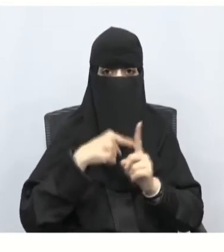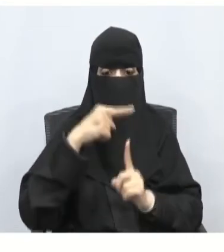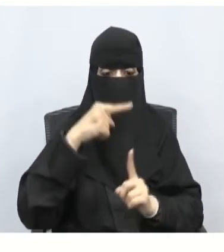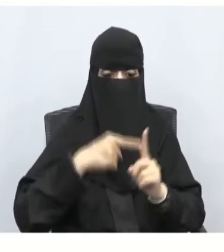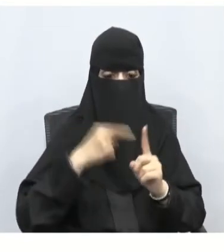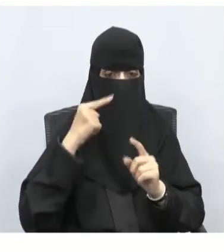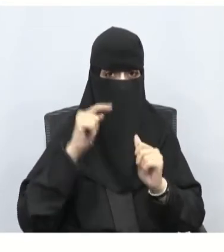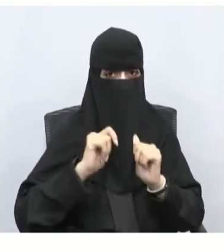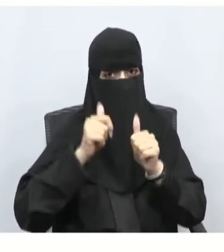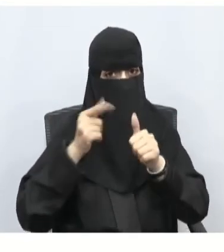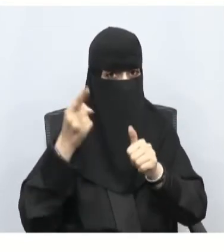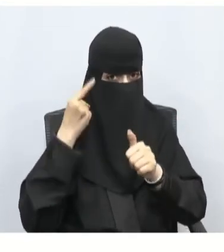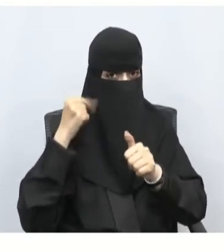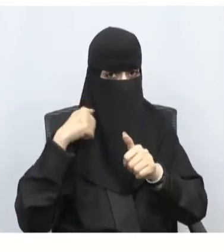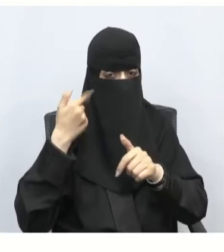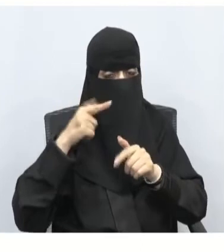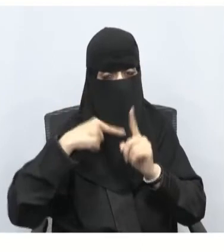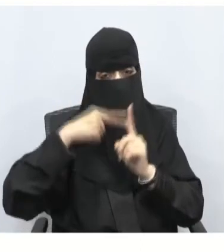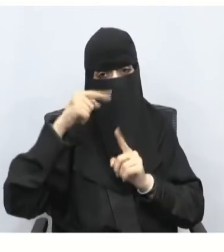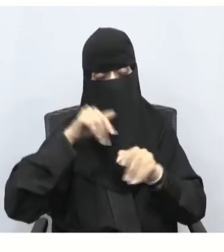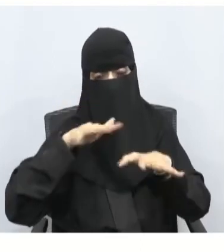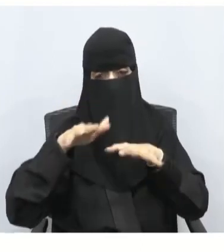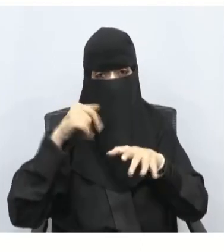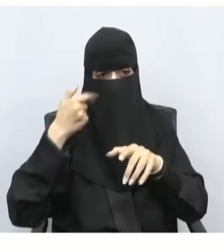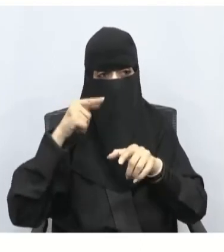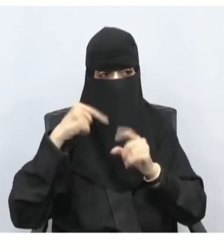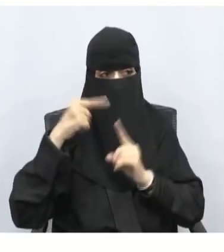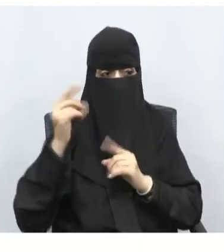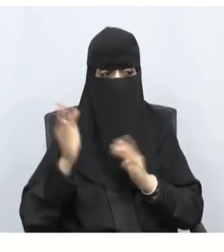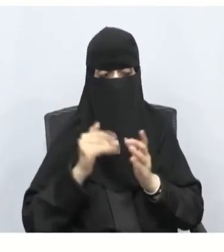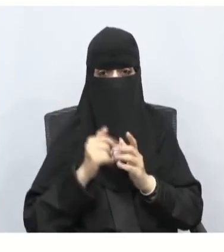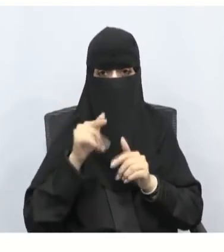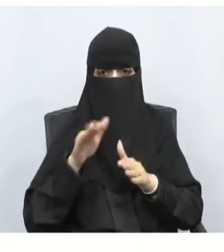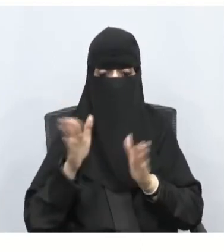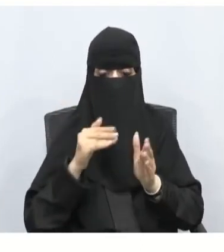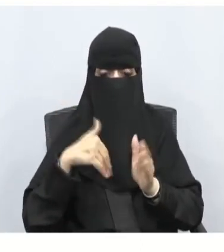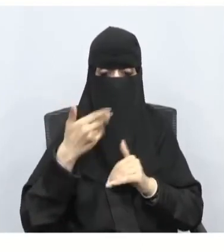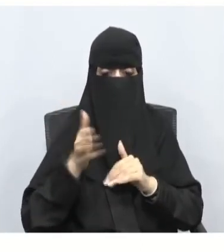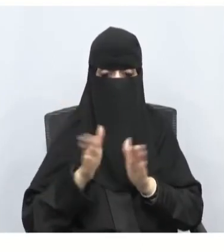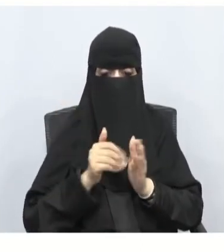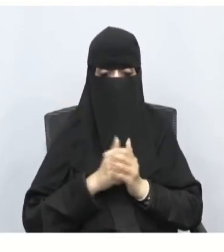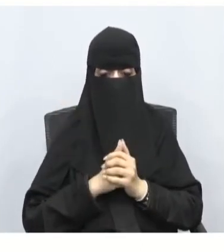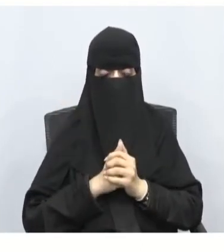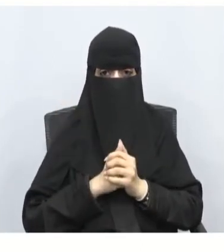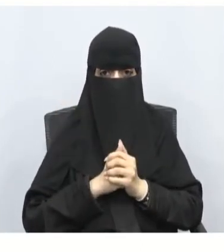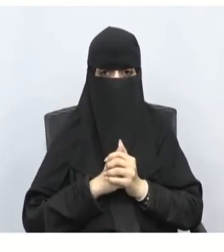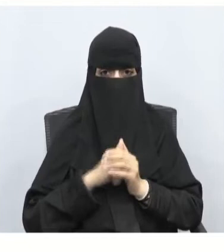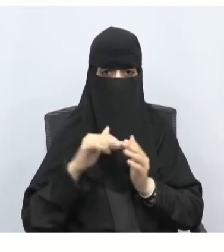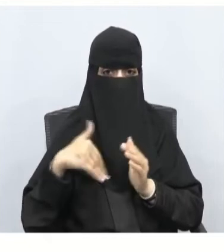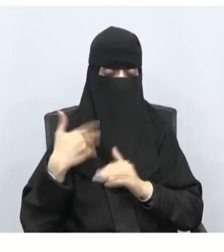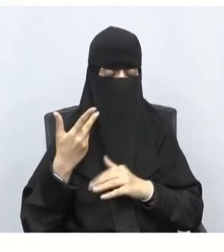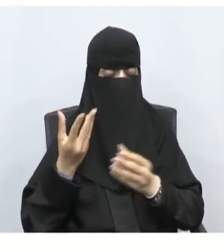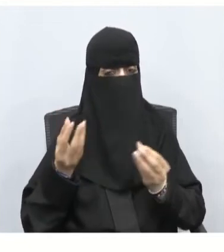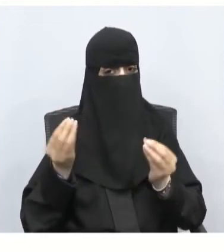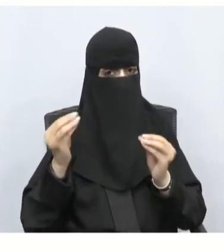المدى لبعض الأدوات أو الأجهزة وشدتها، ولكن حينما